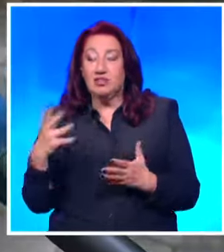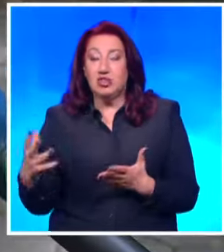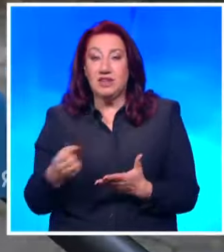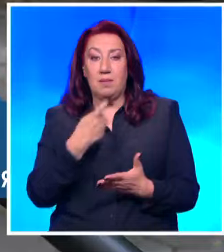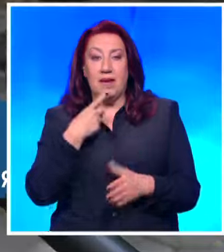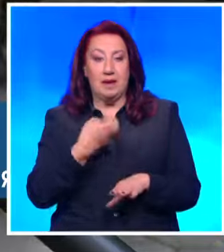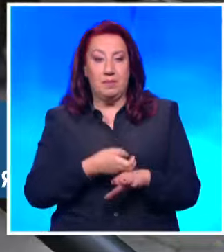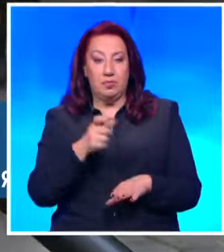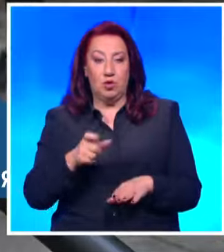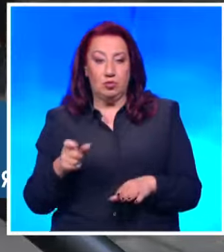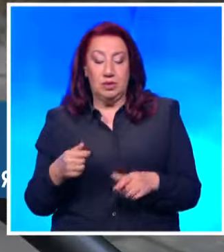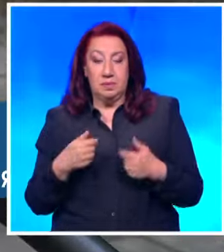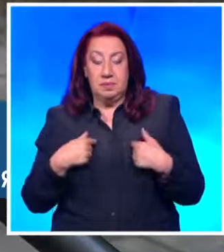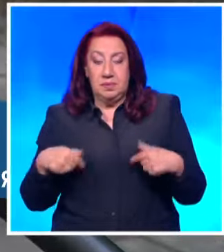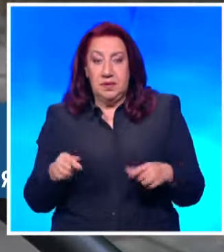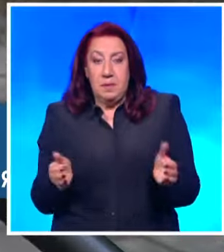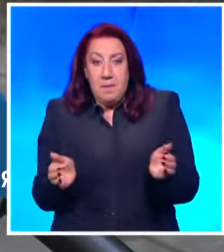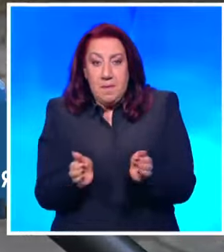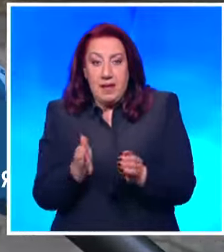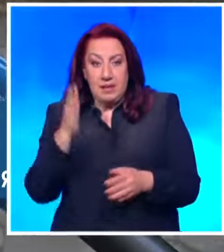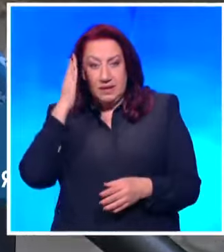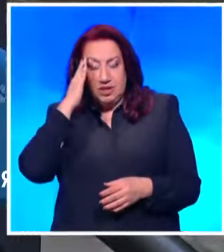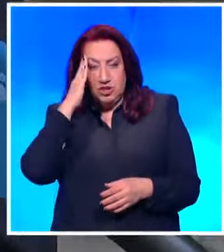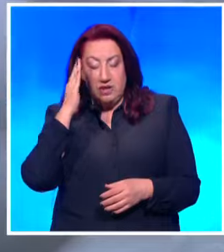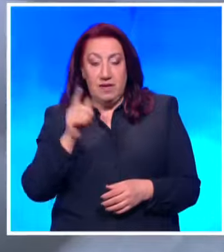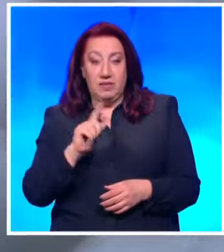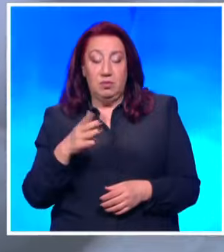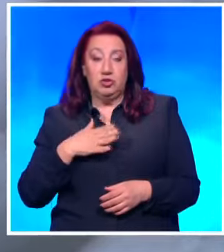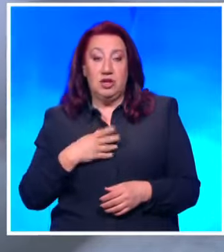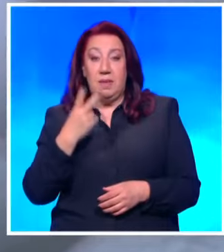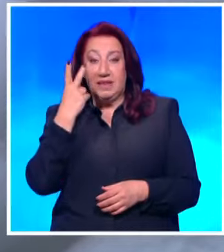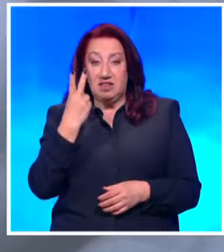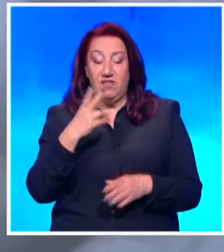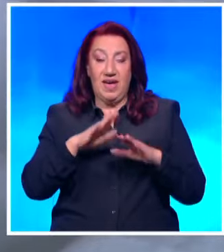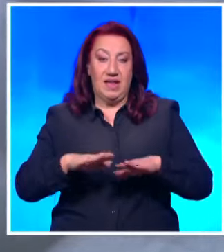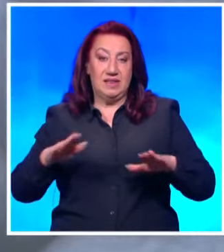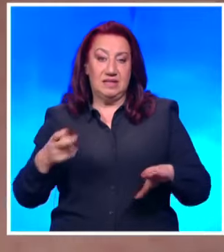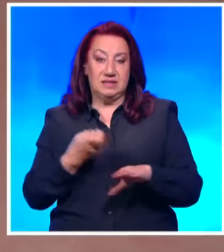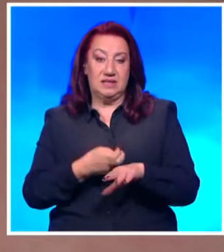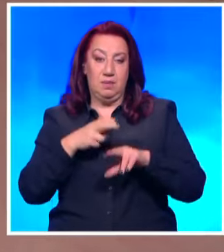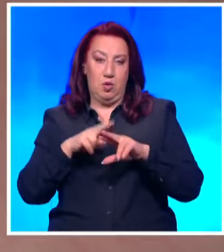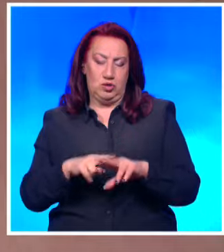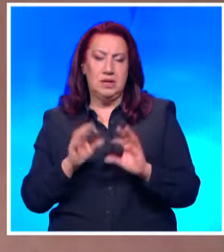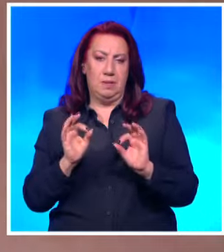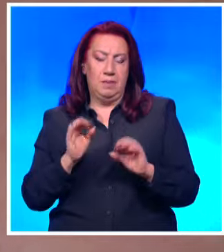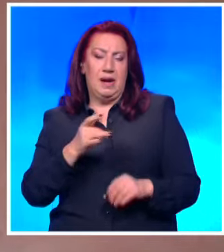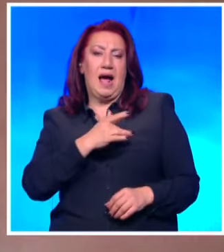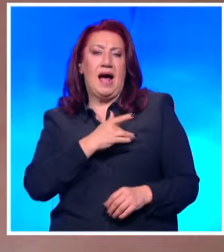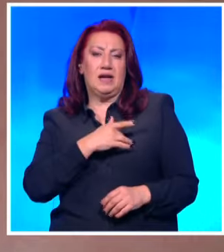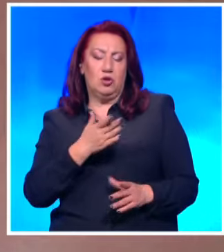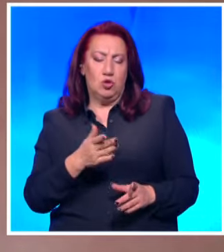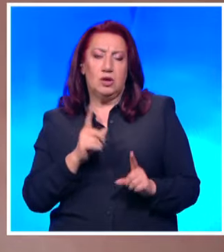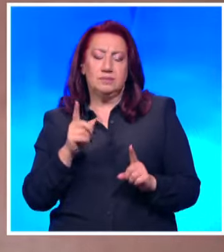за да си позволиме две детски, взимам пример, кардиологи. Ето това е здравната карта, тя трябва да каже, имаме нужда от